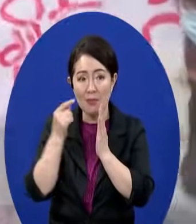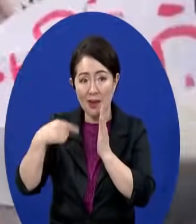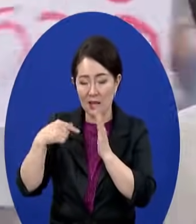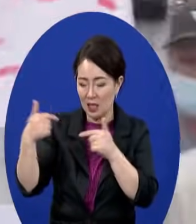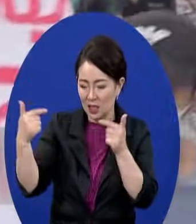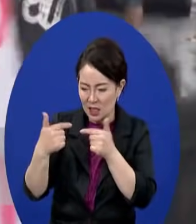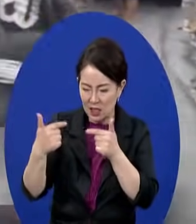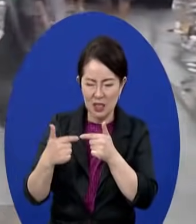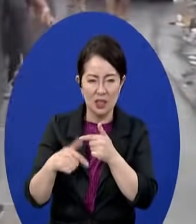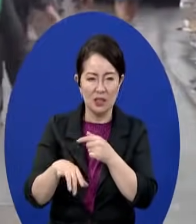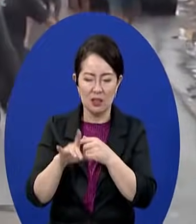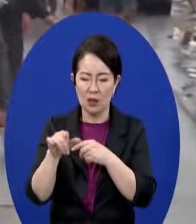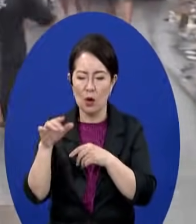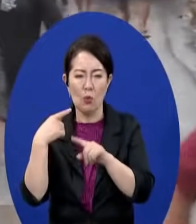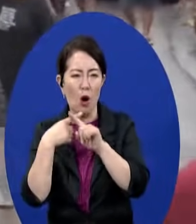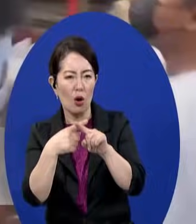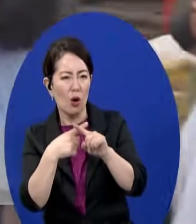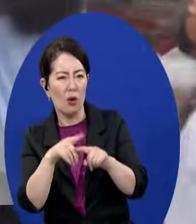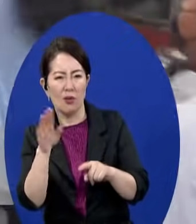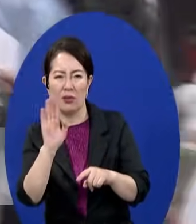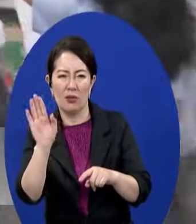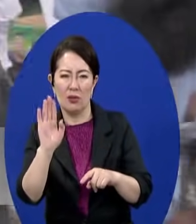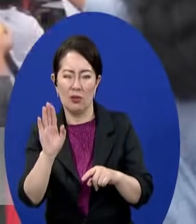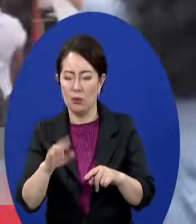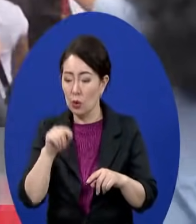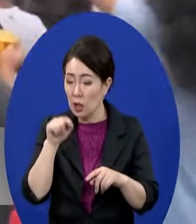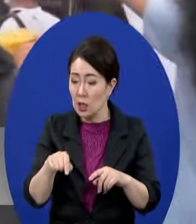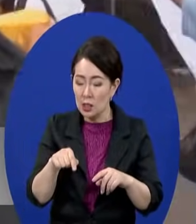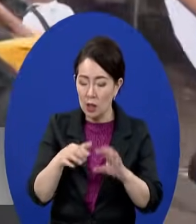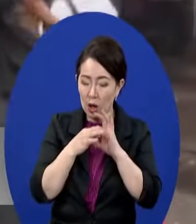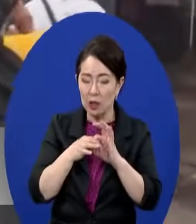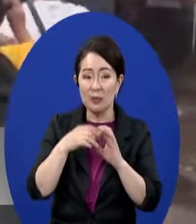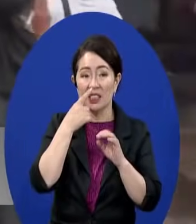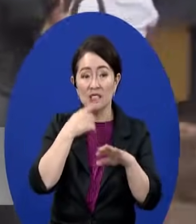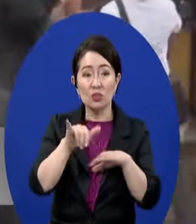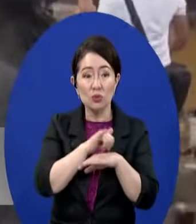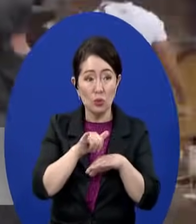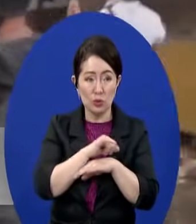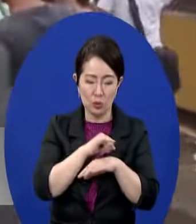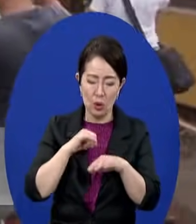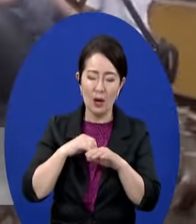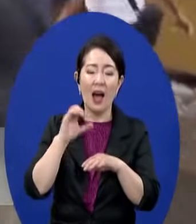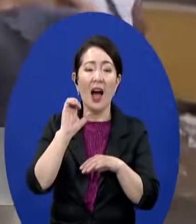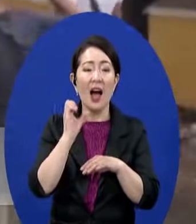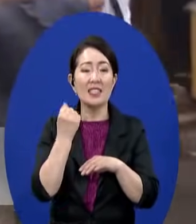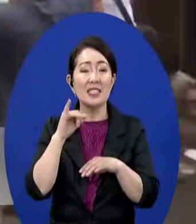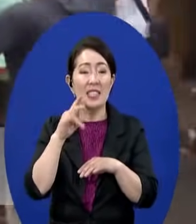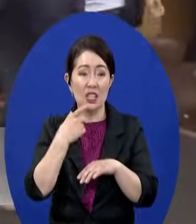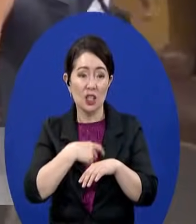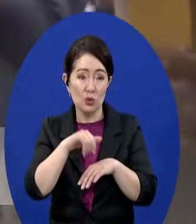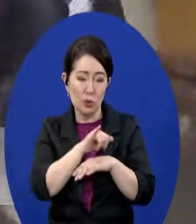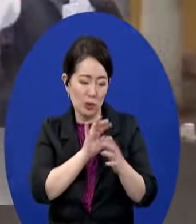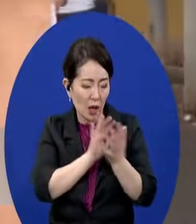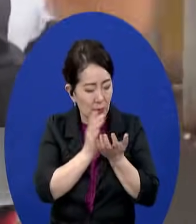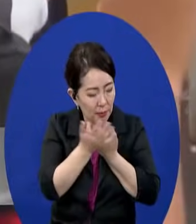нэг талт хориг арга хэмжээ авахгүй байхыг сануулан, энэ асуудлаар бүгд найрамдах Хятад ард улс Асианы гишүүн орнуудтай хамтран